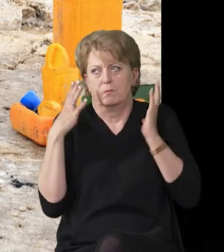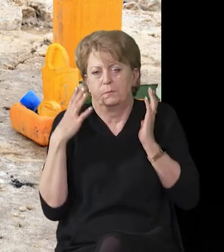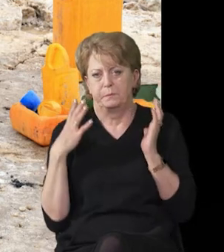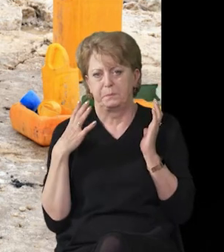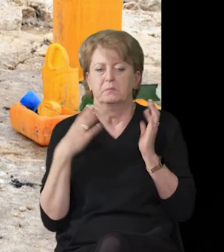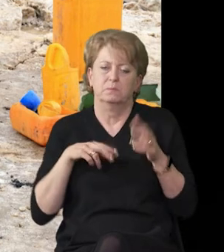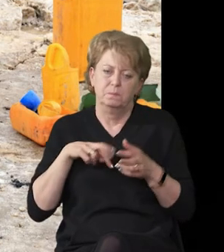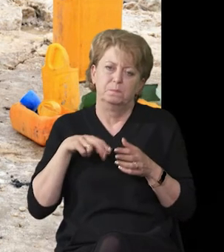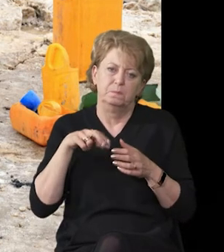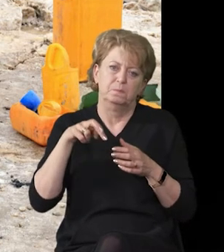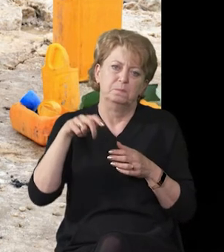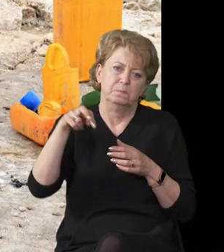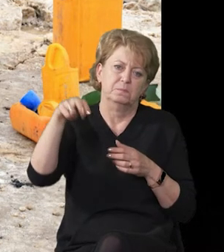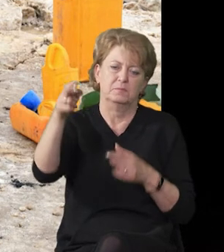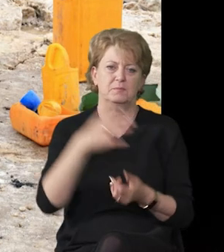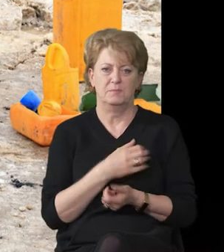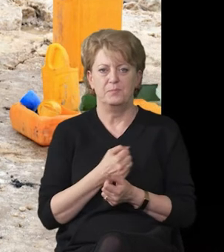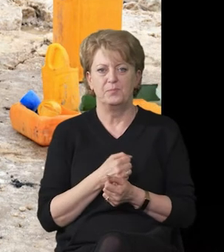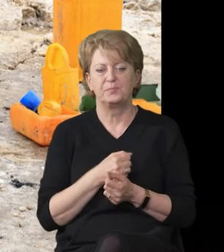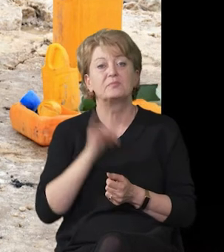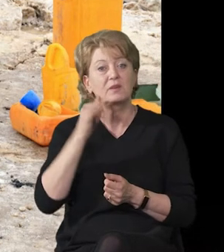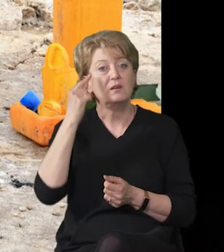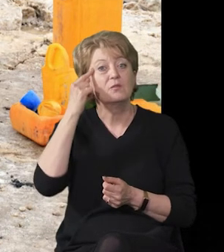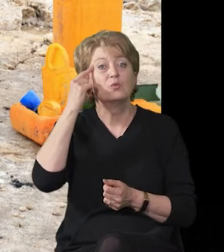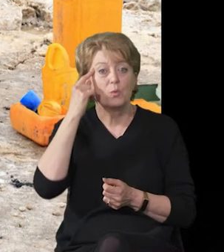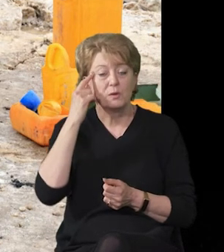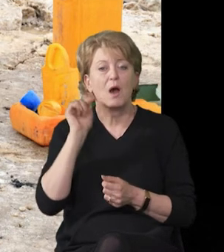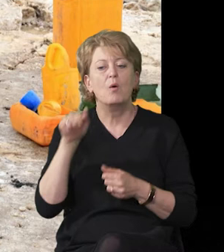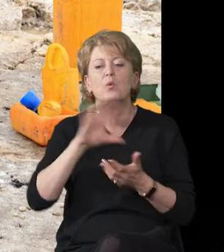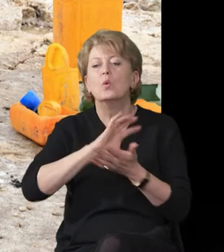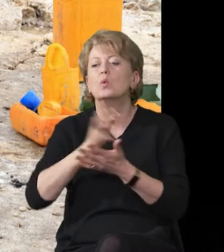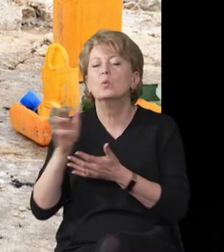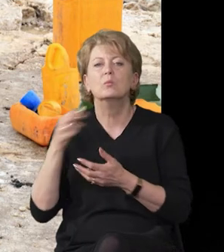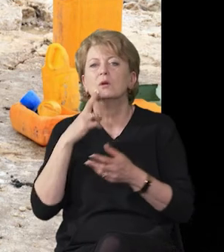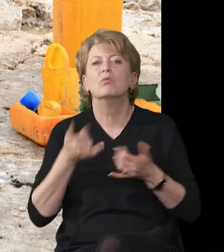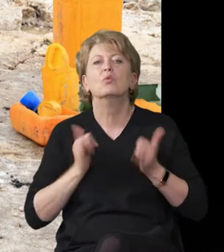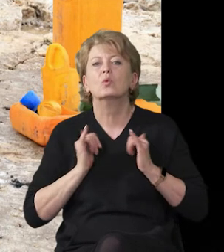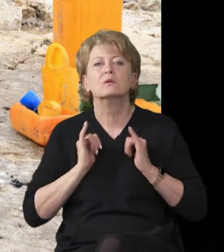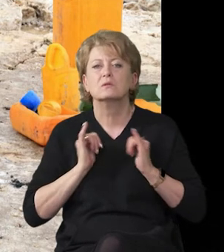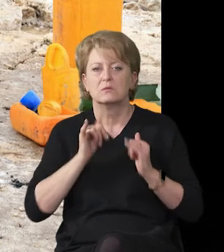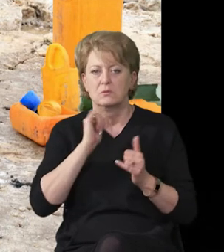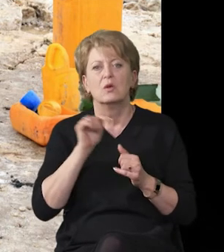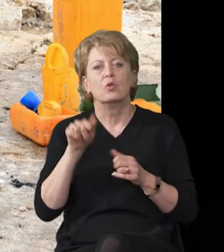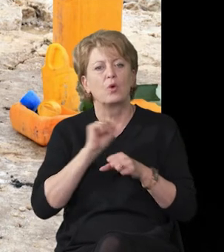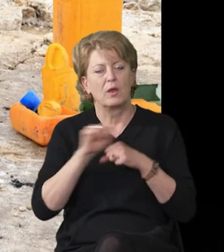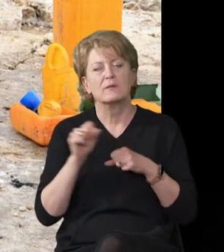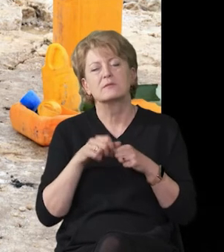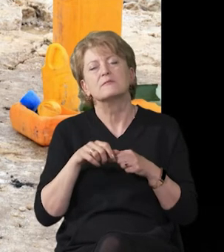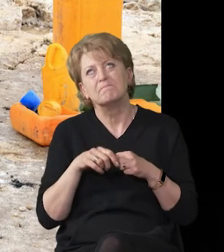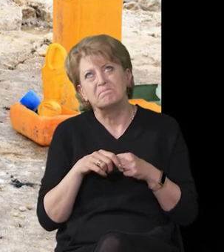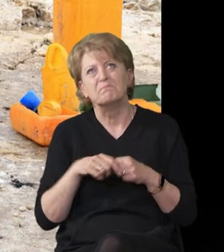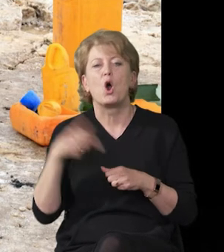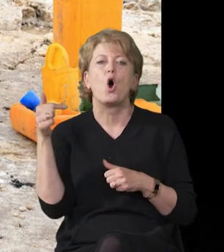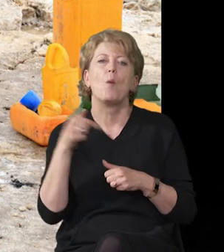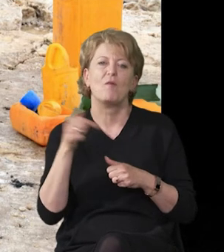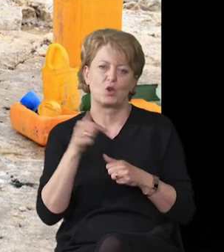bardziej wydajne. No i tak jak wspomniałem o tych grupach turystycznych, to jest w zasadzie taki obowiązkowy program, nazwijmy to